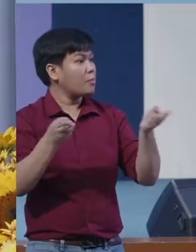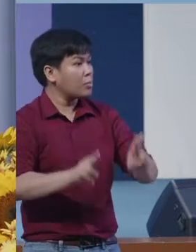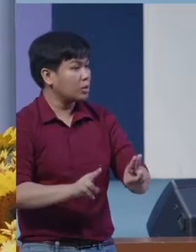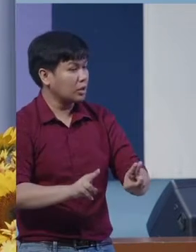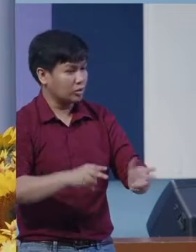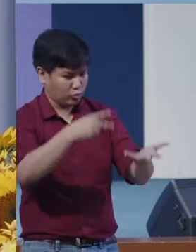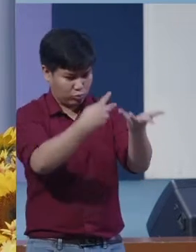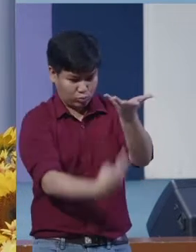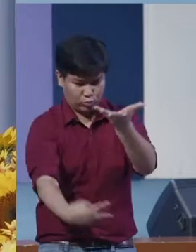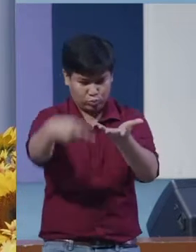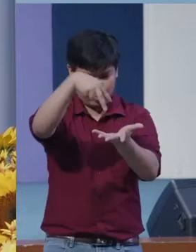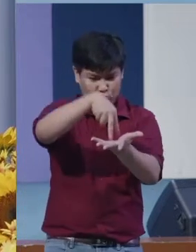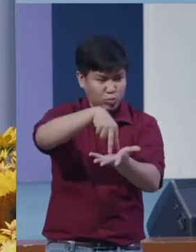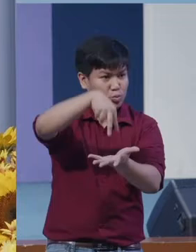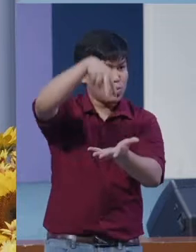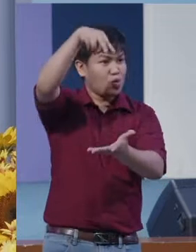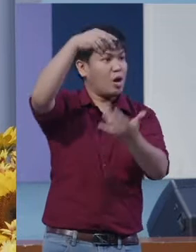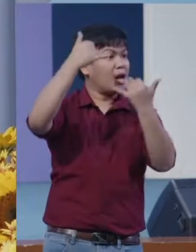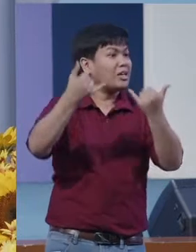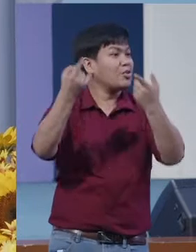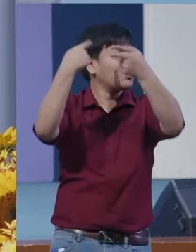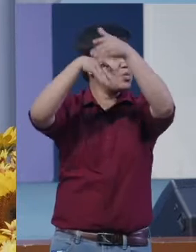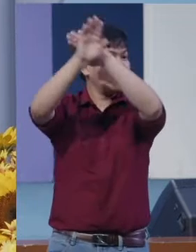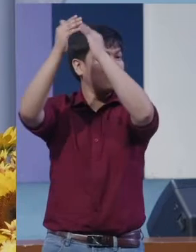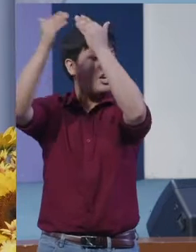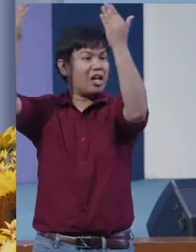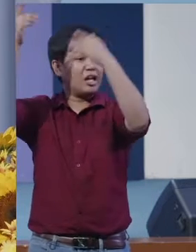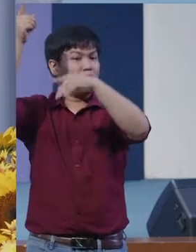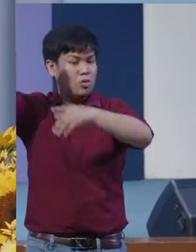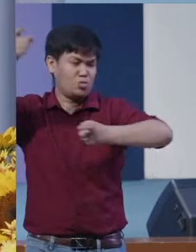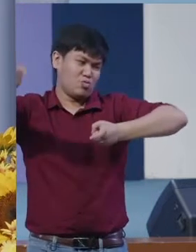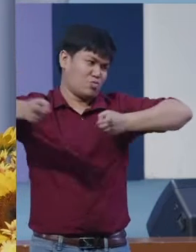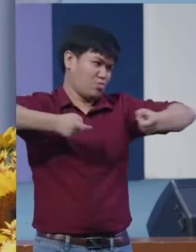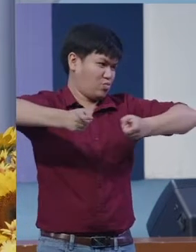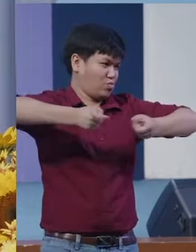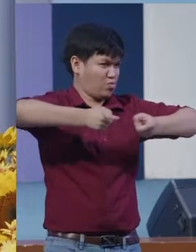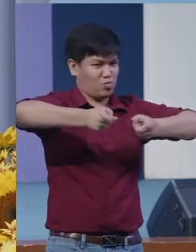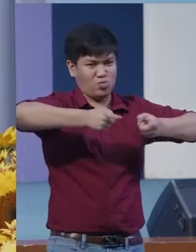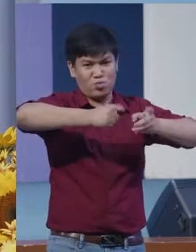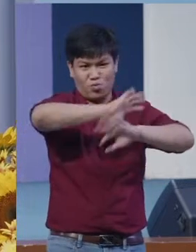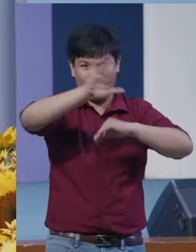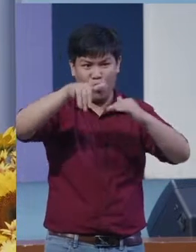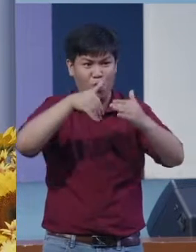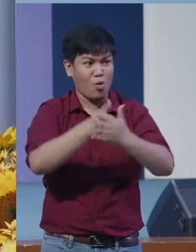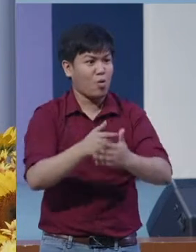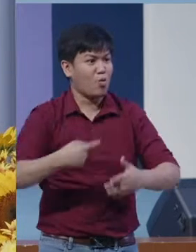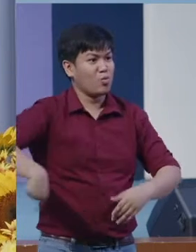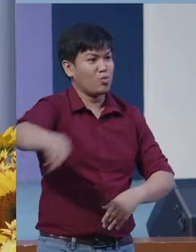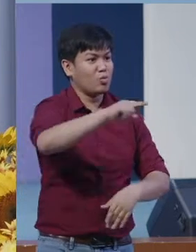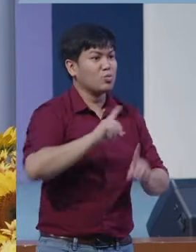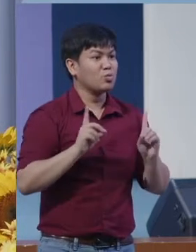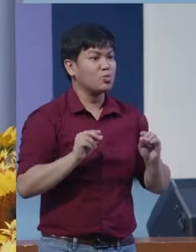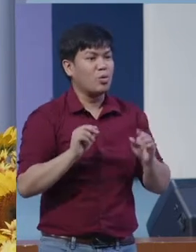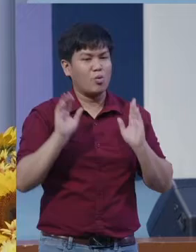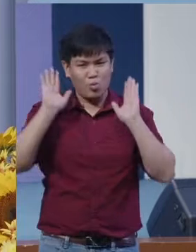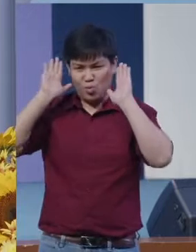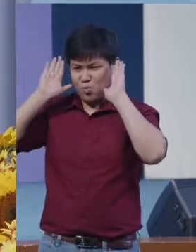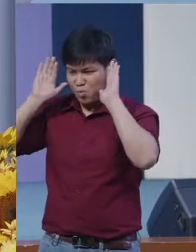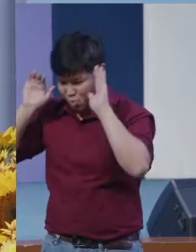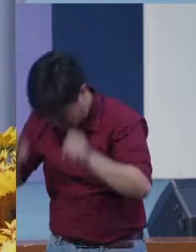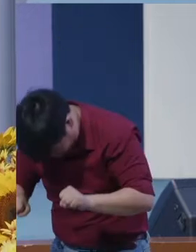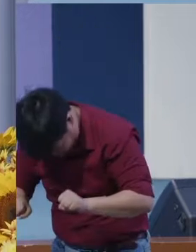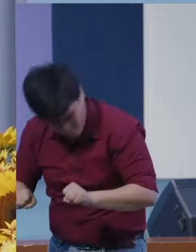Ama upang sa lahat ng buong mundo, ay lahat ng tuhod ay luluhod sa Kanya at tatawagin siyang